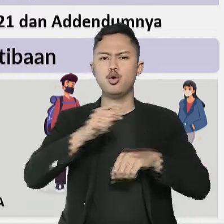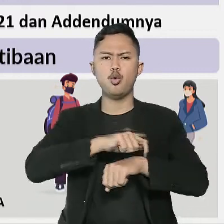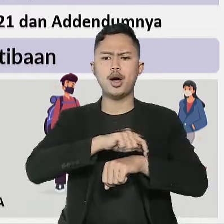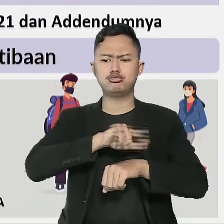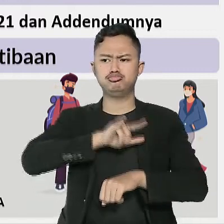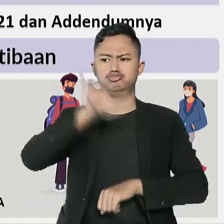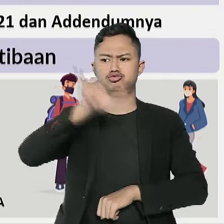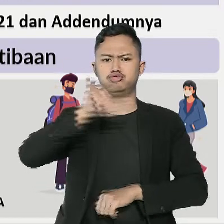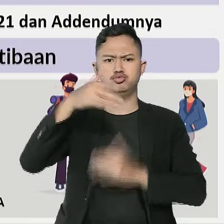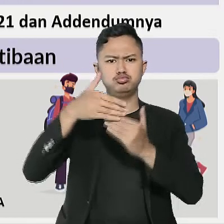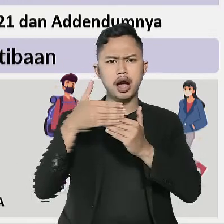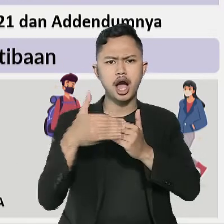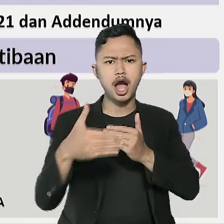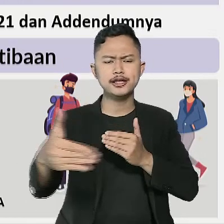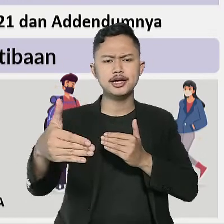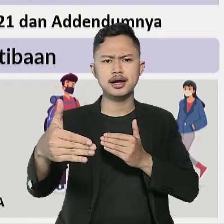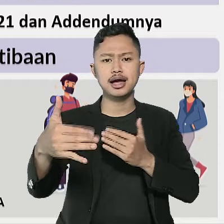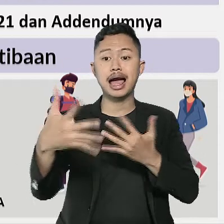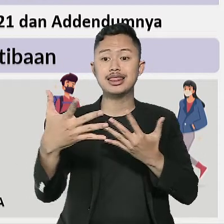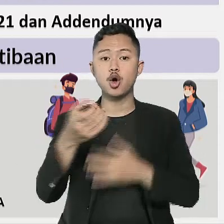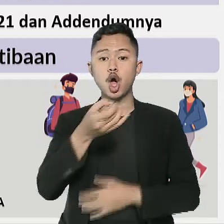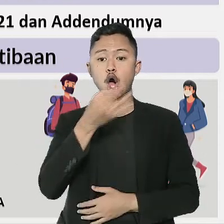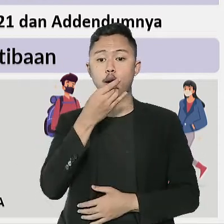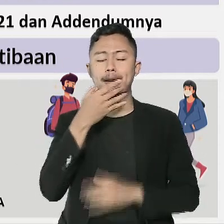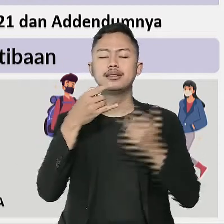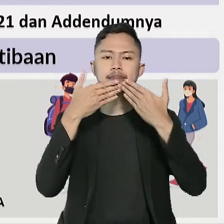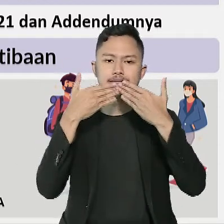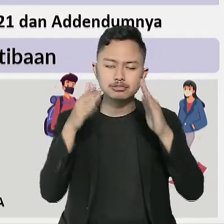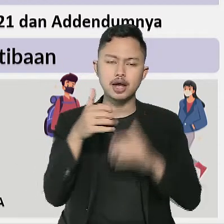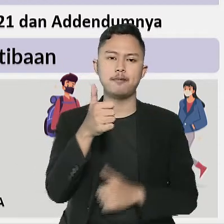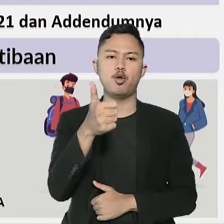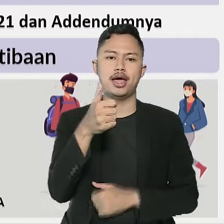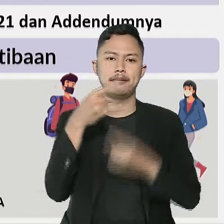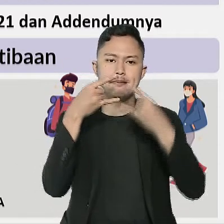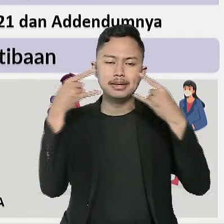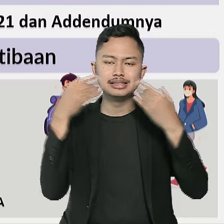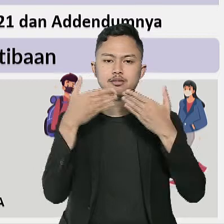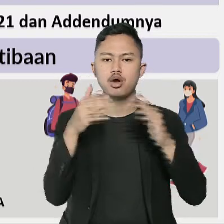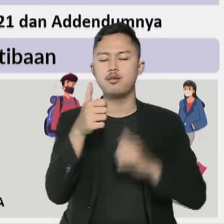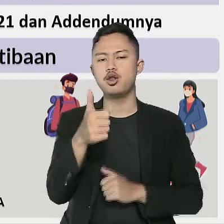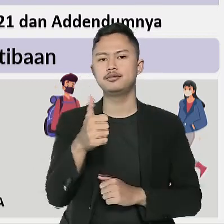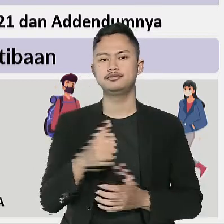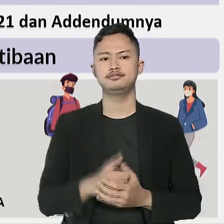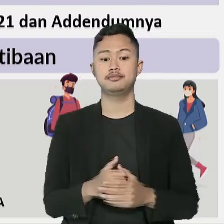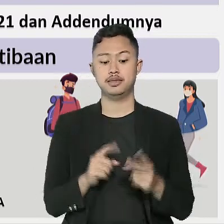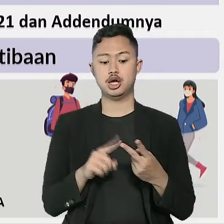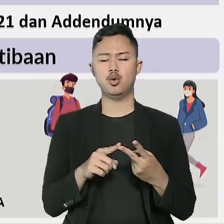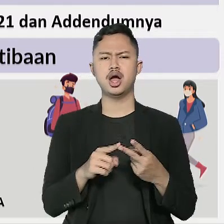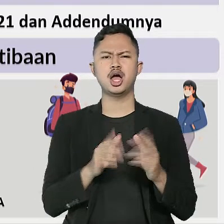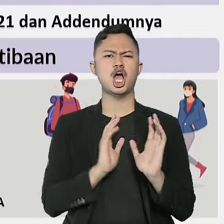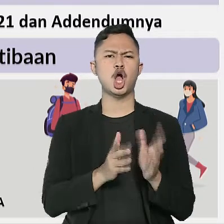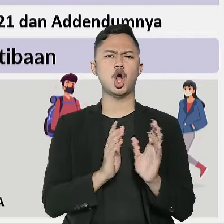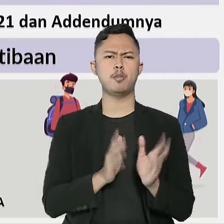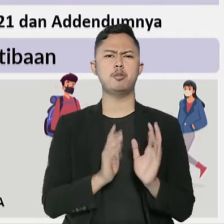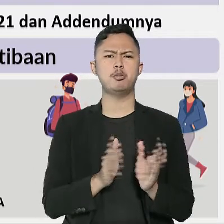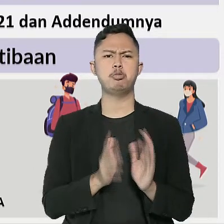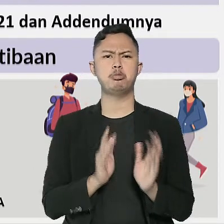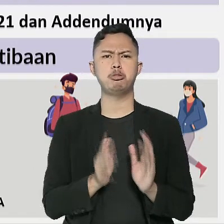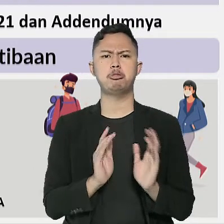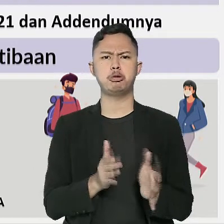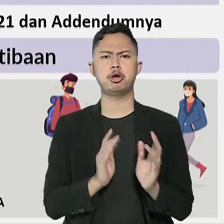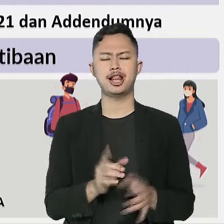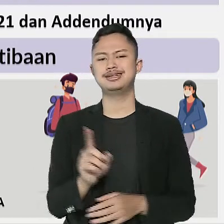panjang atau kewajiban meminum obat. Lalu, meminimalisir berbicara langsung atau melalui